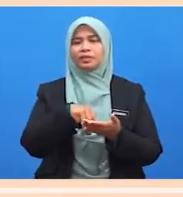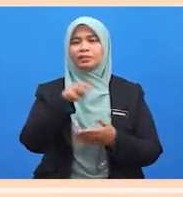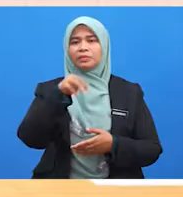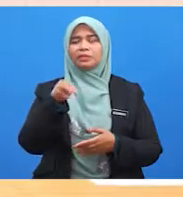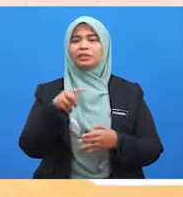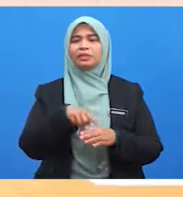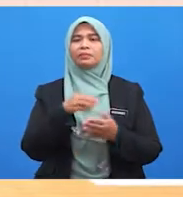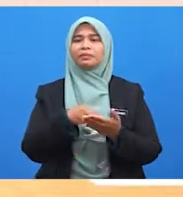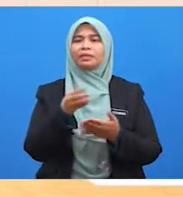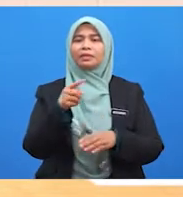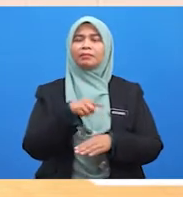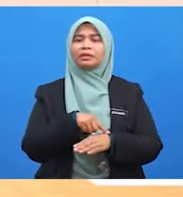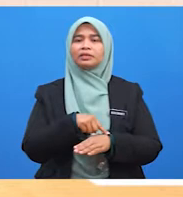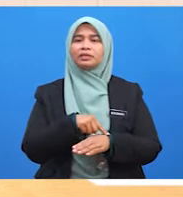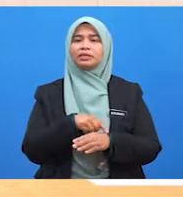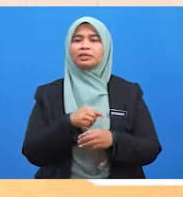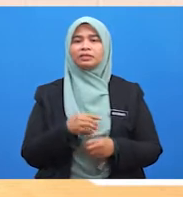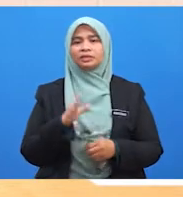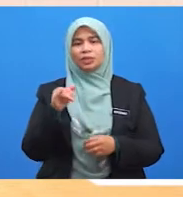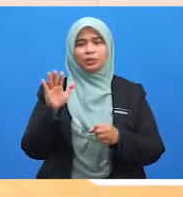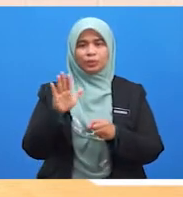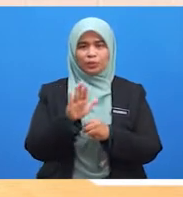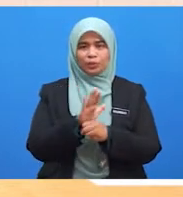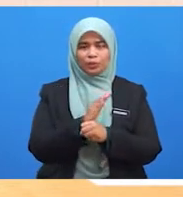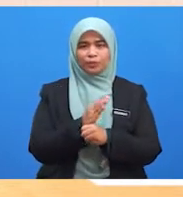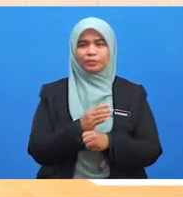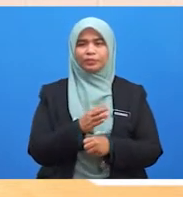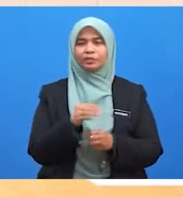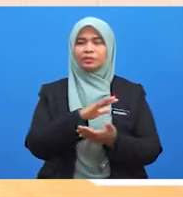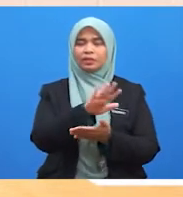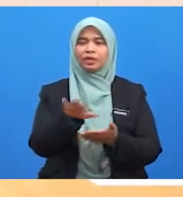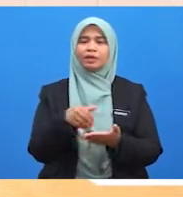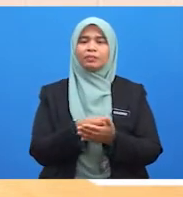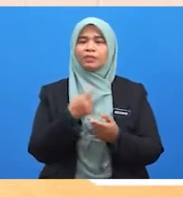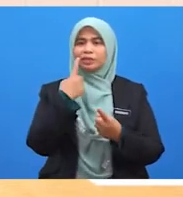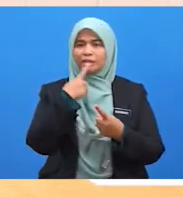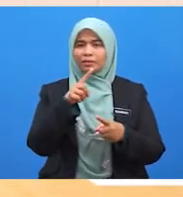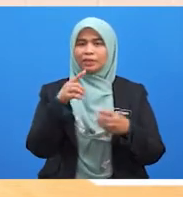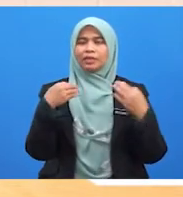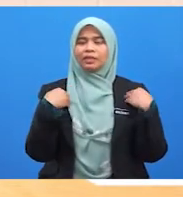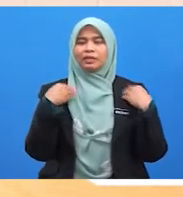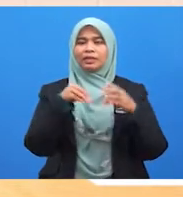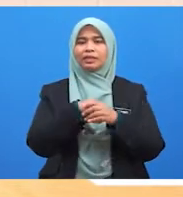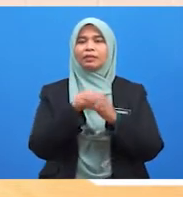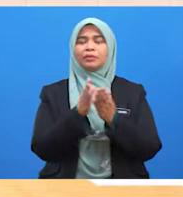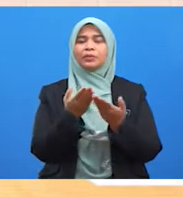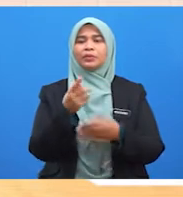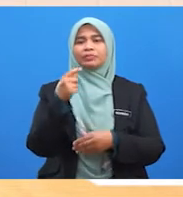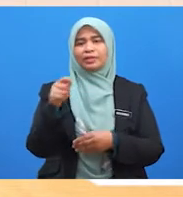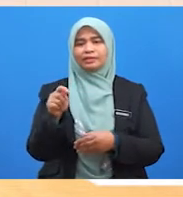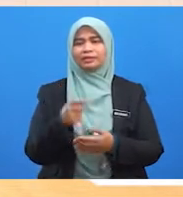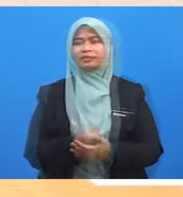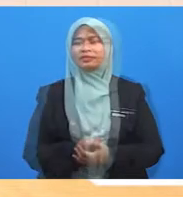uji minda ini, murid diberikan masa secukupnya dan semua jawapan ada di buku teks ya